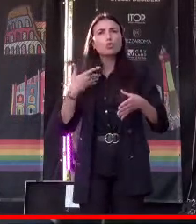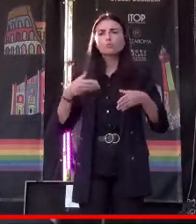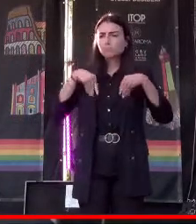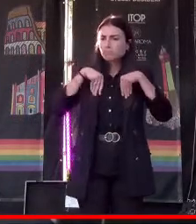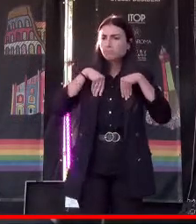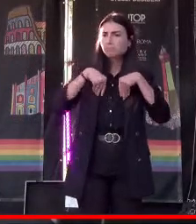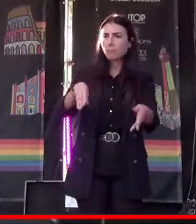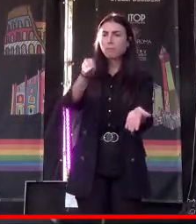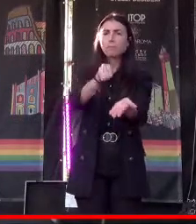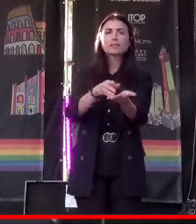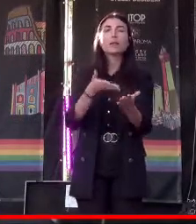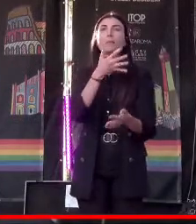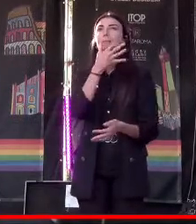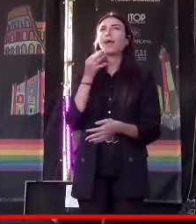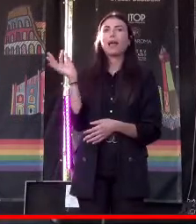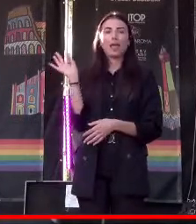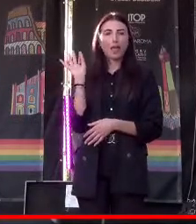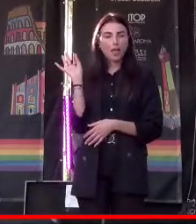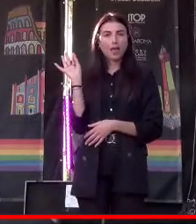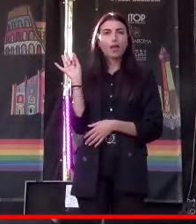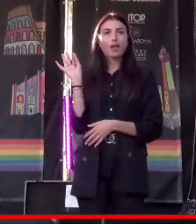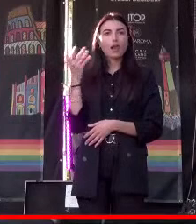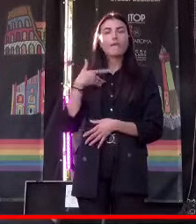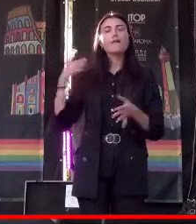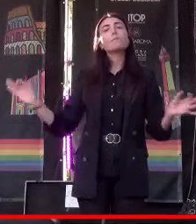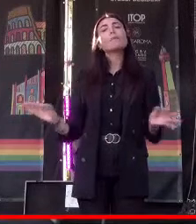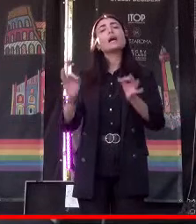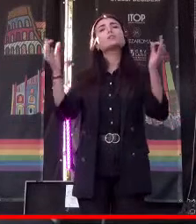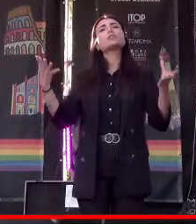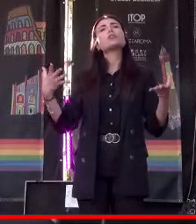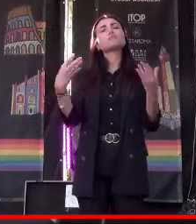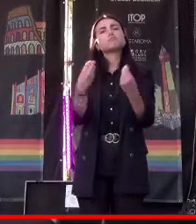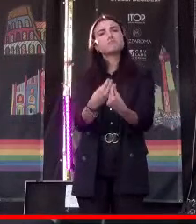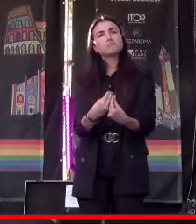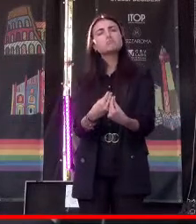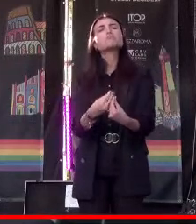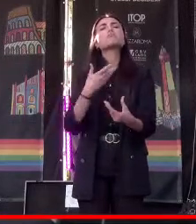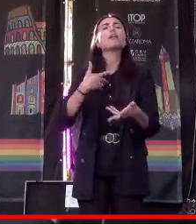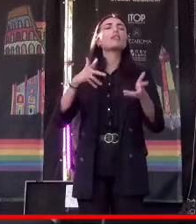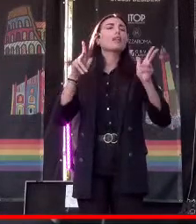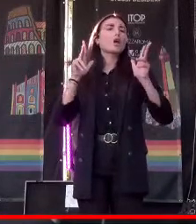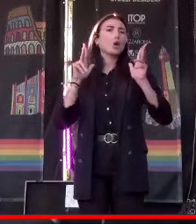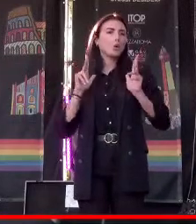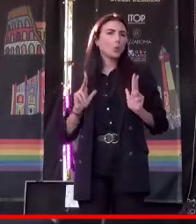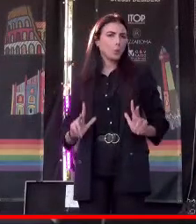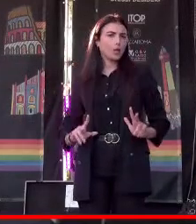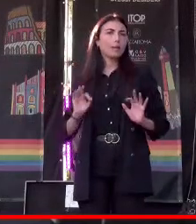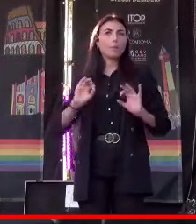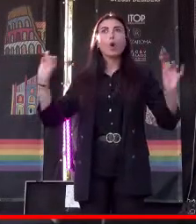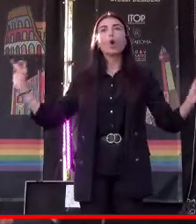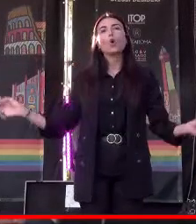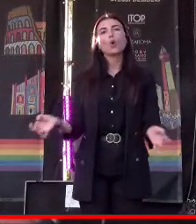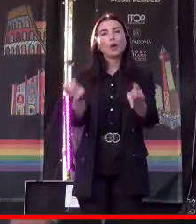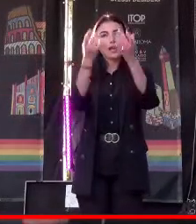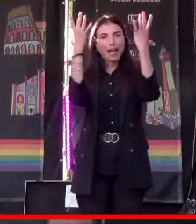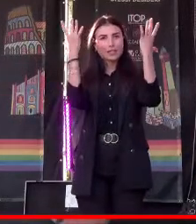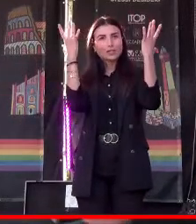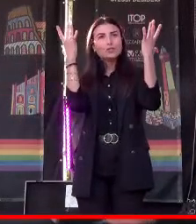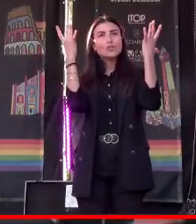bello esserci, no? Come dire, una passeggiata insieme tranquilla e anche l'occasione per poter